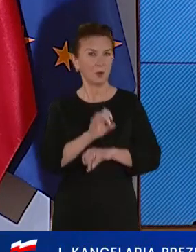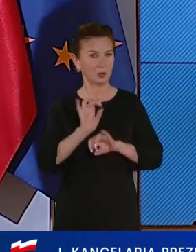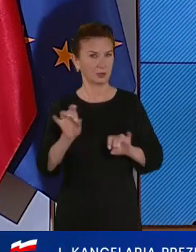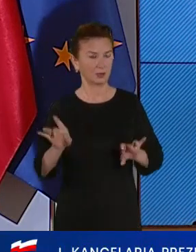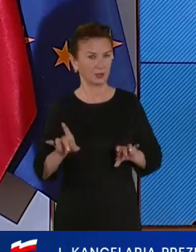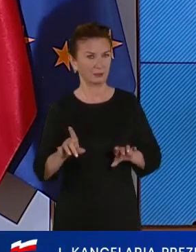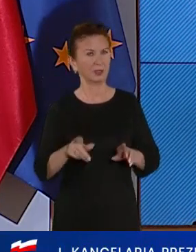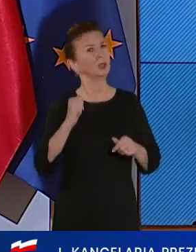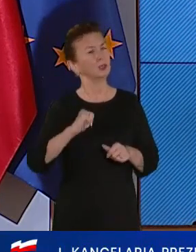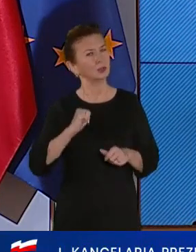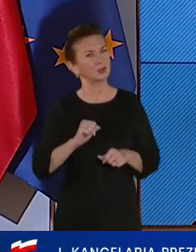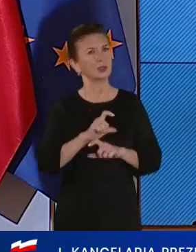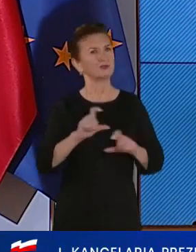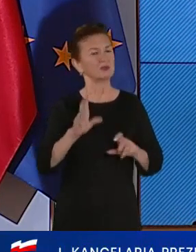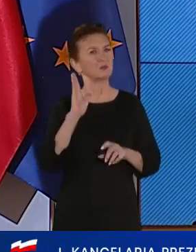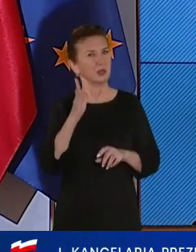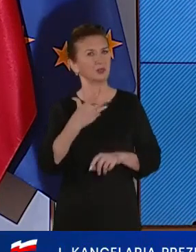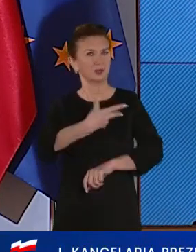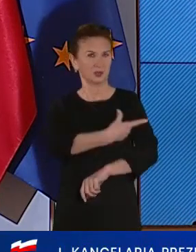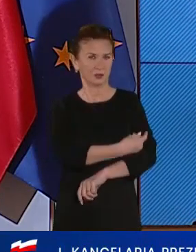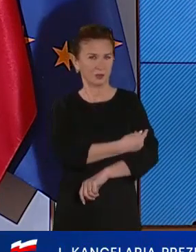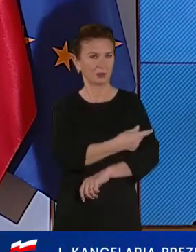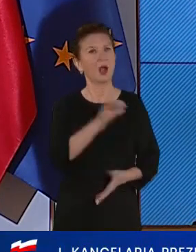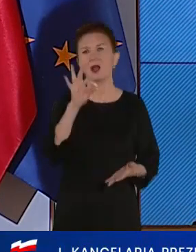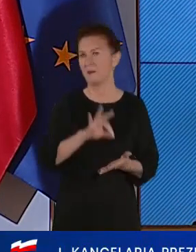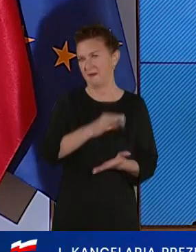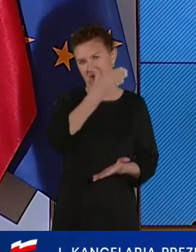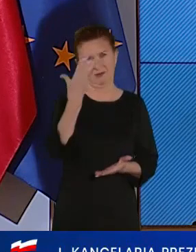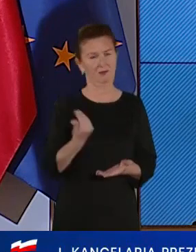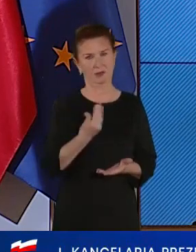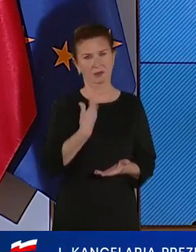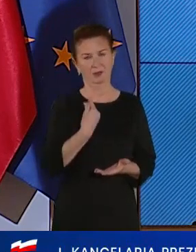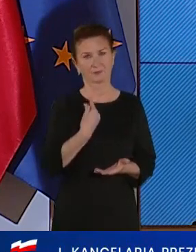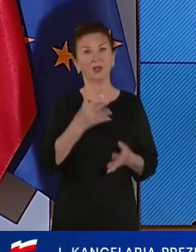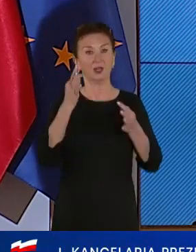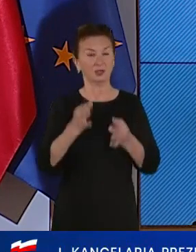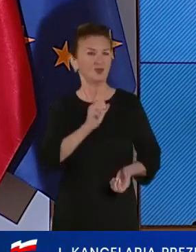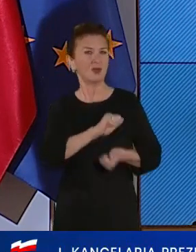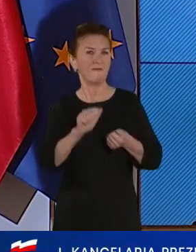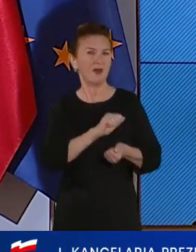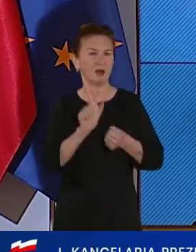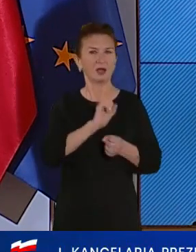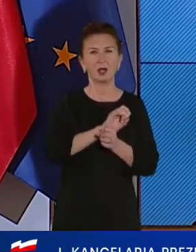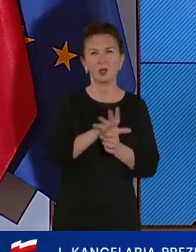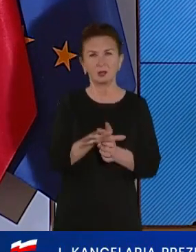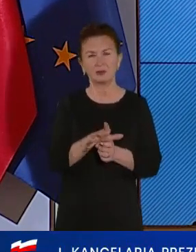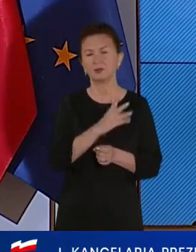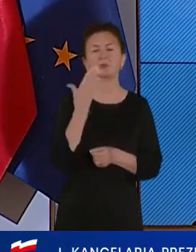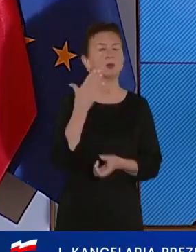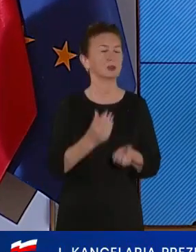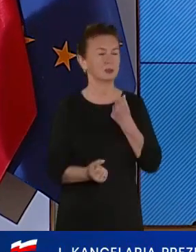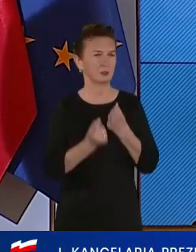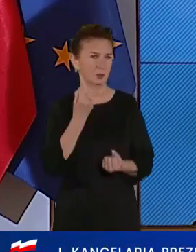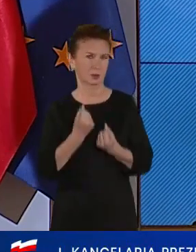Ale oczywiście pewności takiej tutaj nie mamy. Dzisiaj ścieramy się z koronawirusem wciąż bardzo intensywnie.